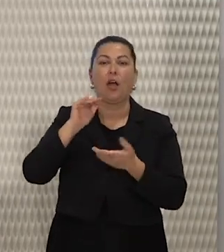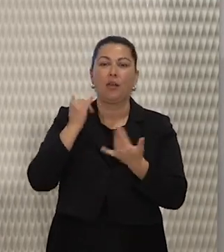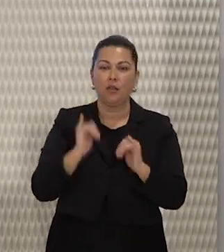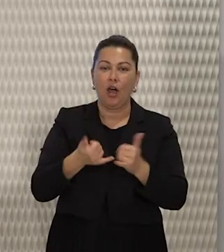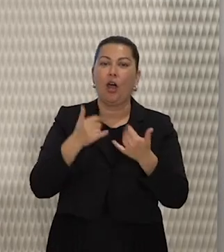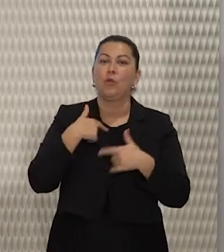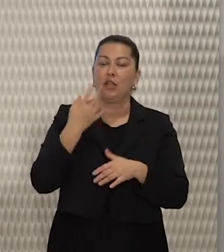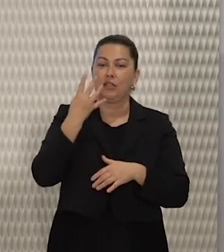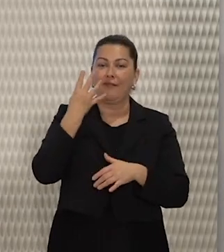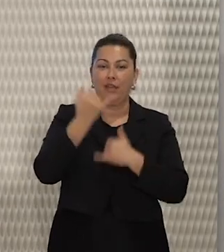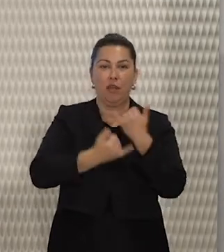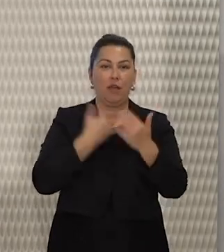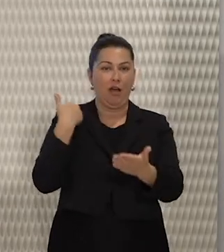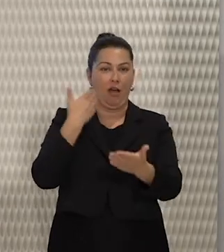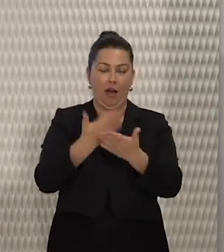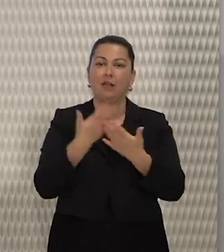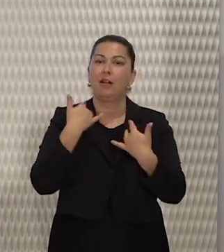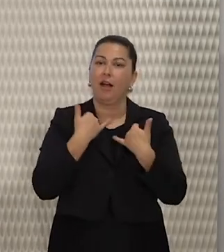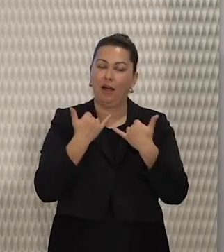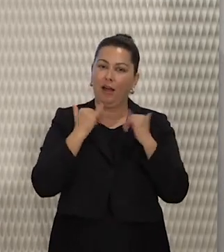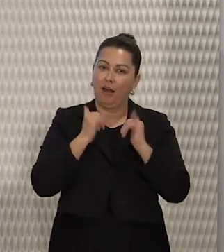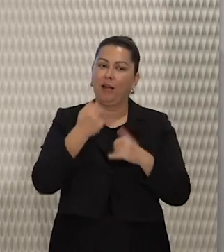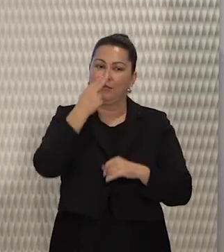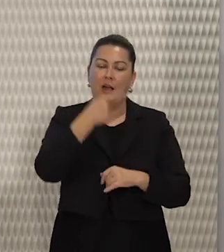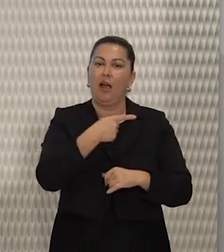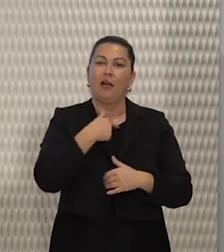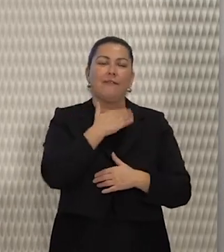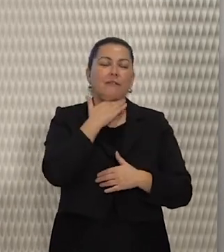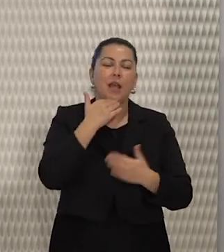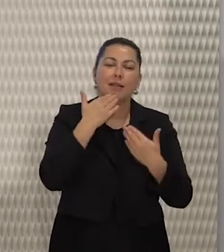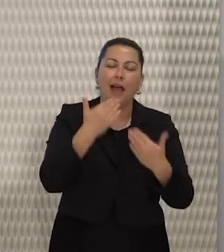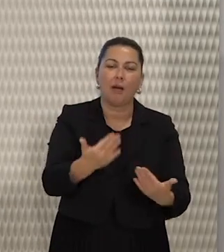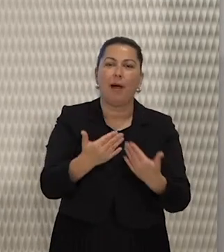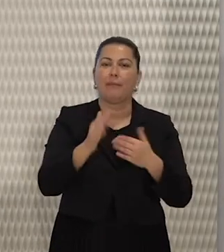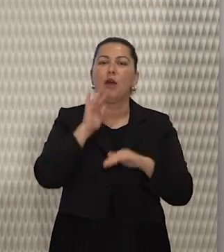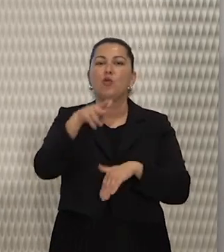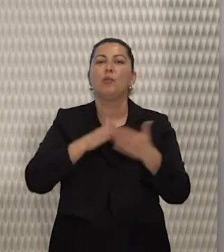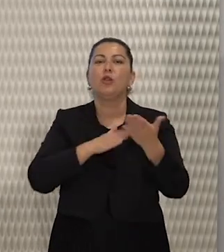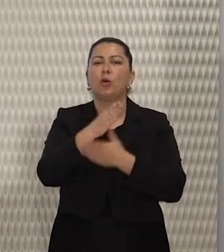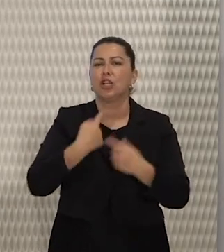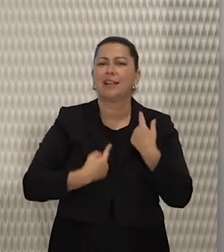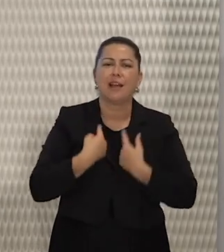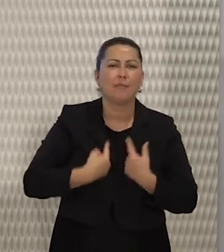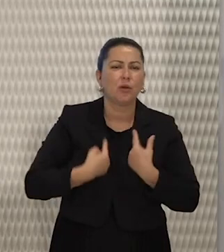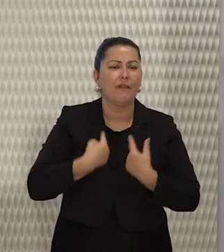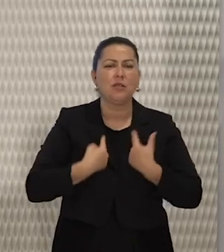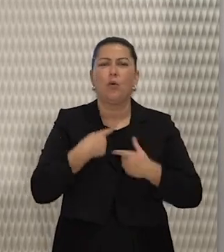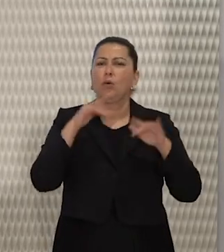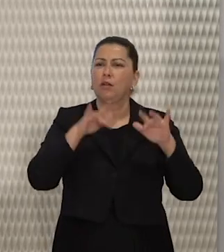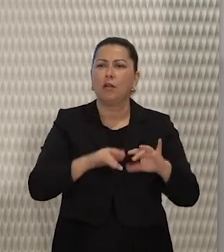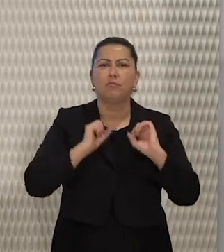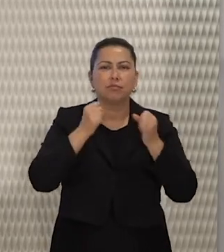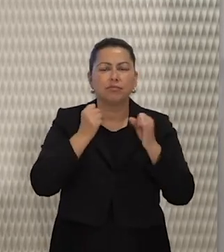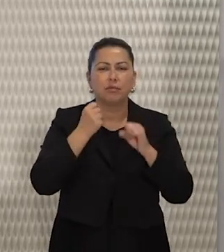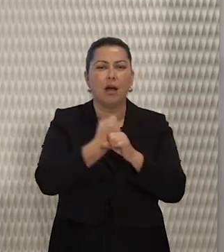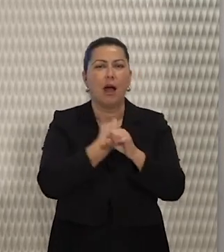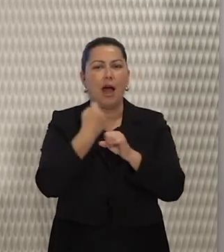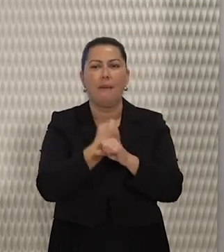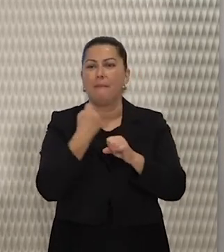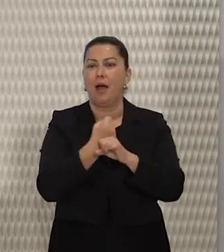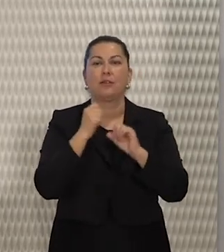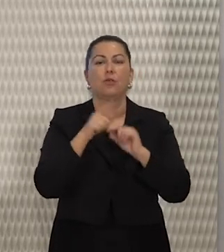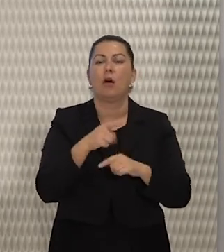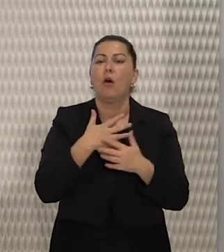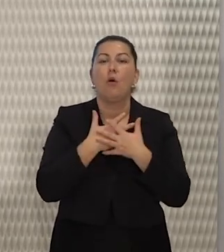4 Jahren die Erkenntnis, also es ist unendliche Dankbarkeit, überdurchschnittliches Engagement zurückgekommen und